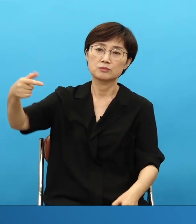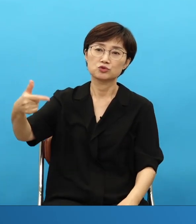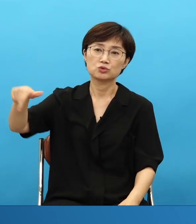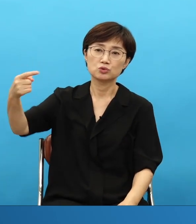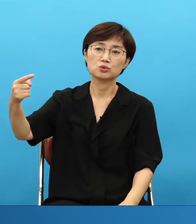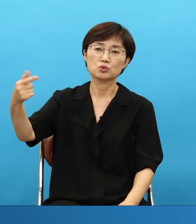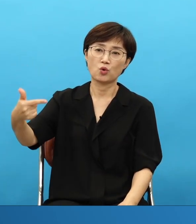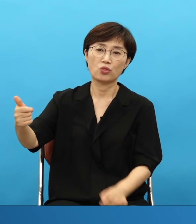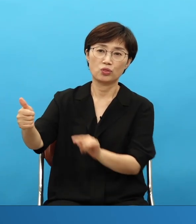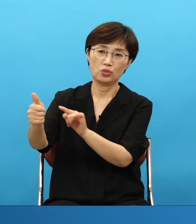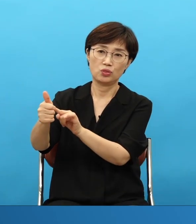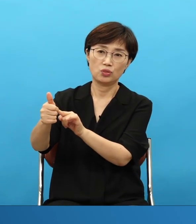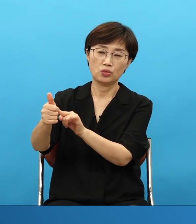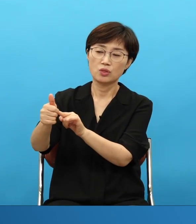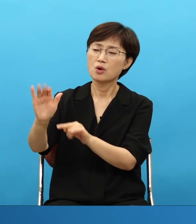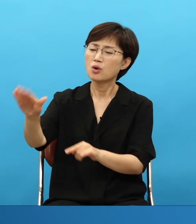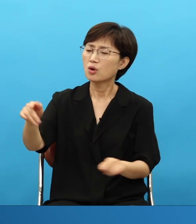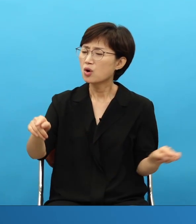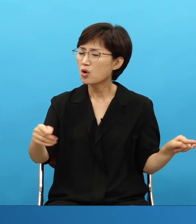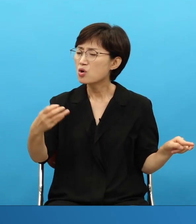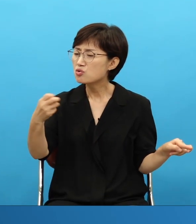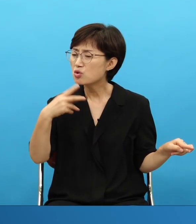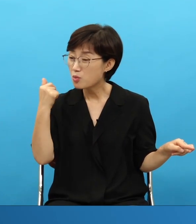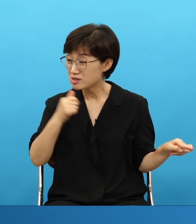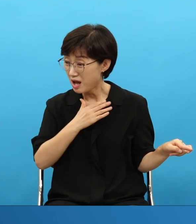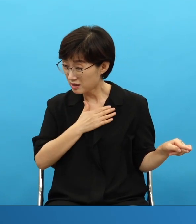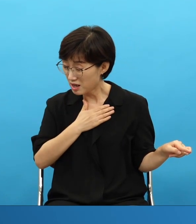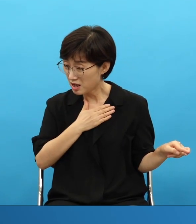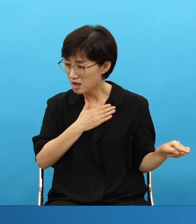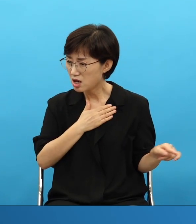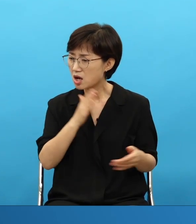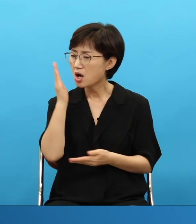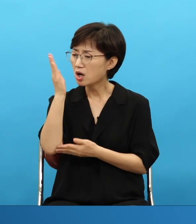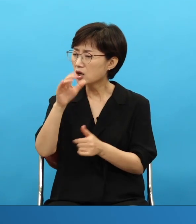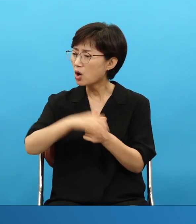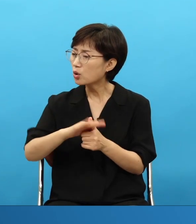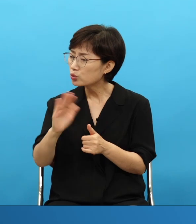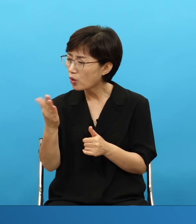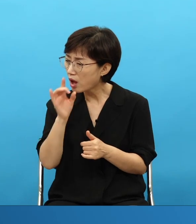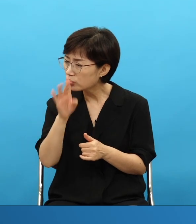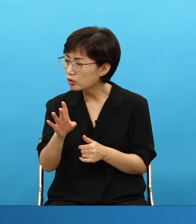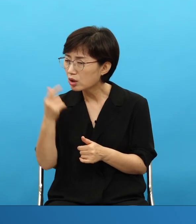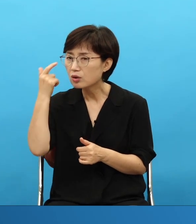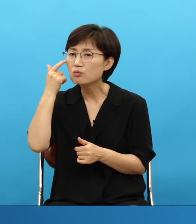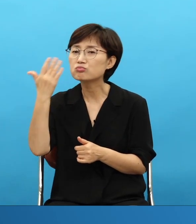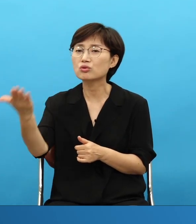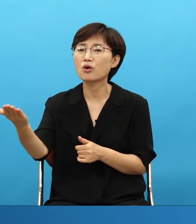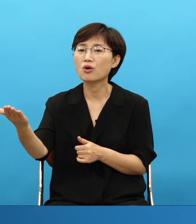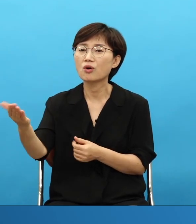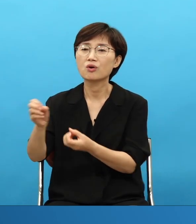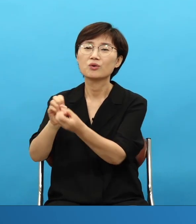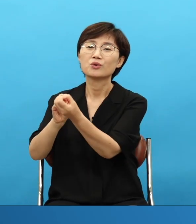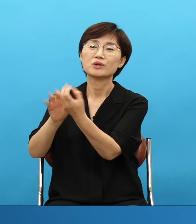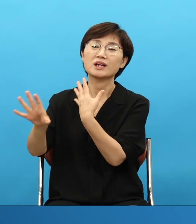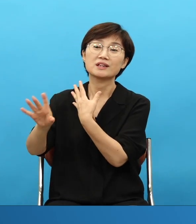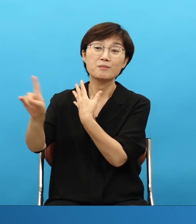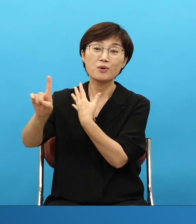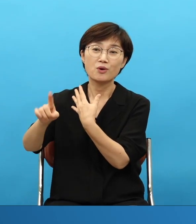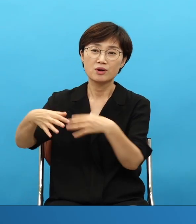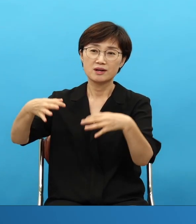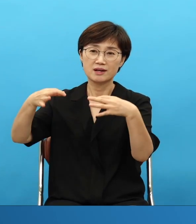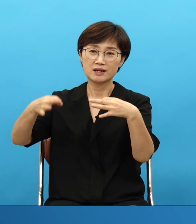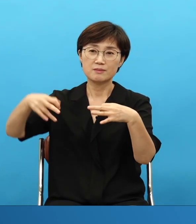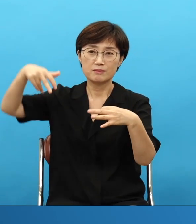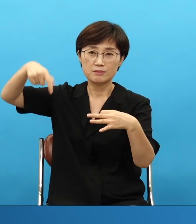Jung-gon. 사람 강의 시키면 되나 안 되나 물어본 거예요. And he asked him, should we let him give the lecture? 김중곤 박사님이